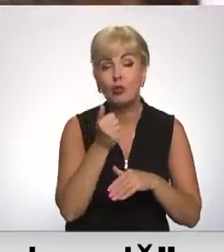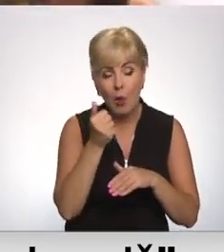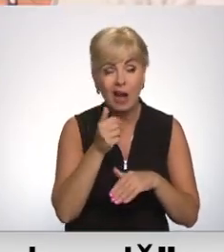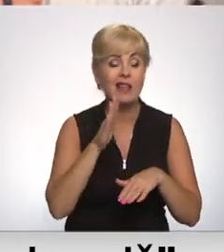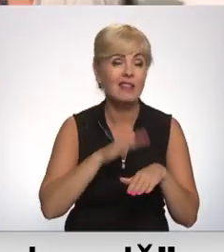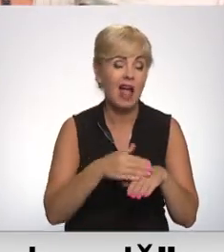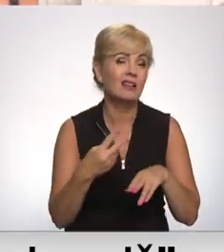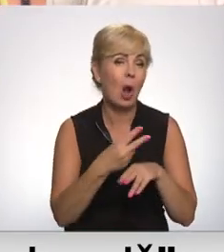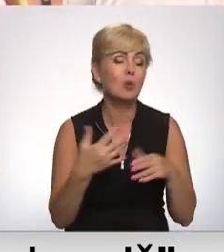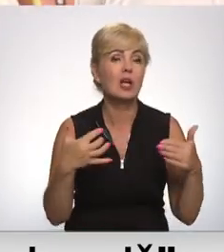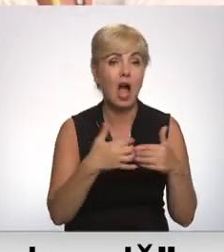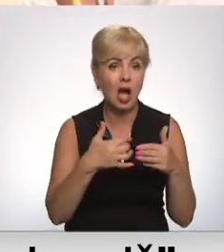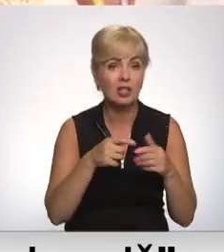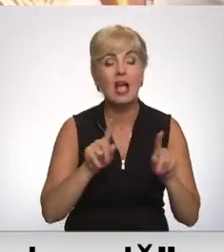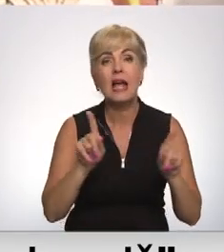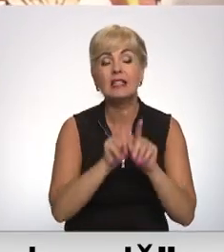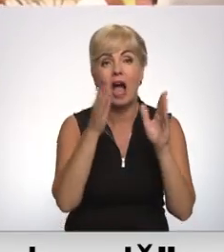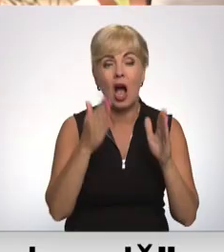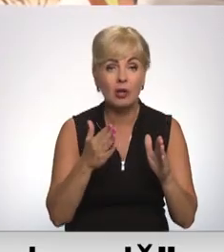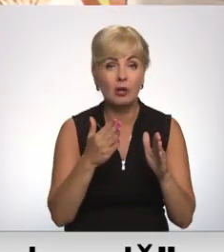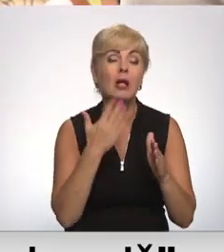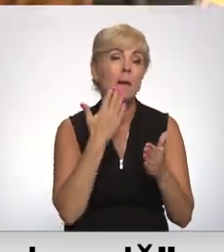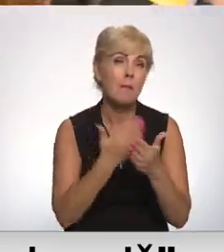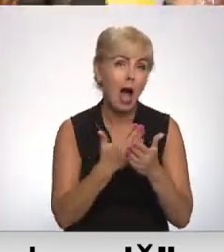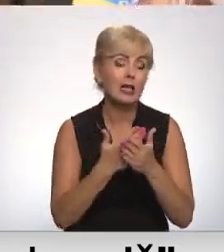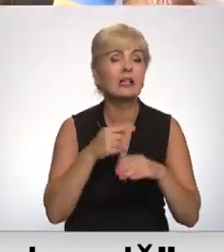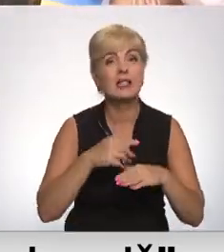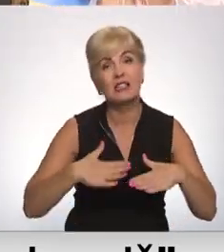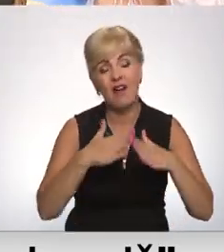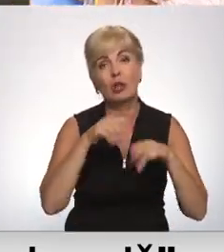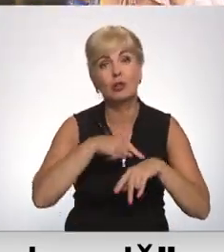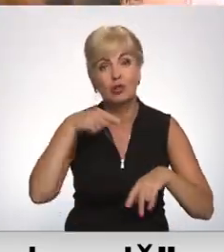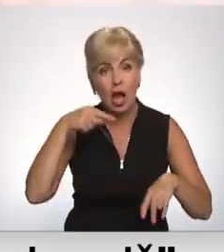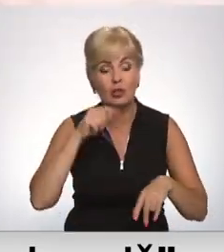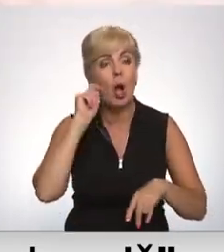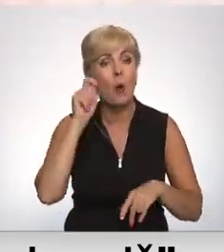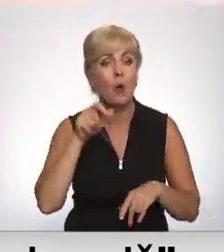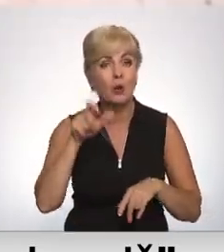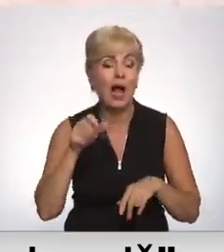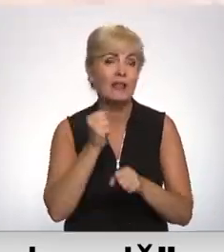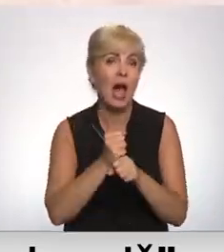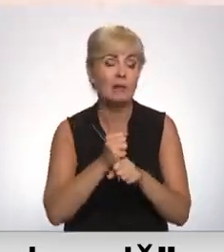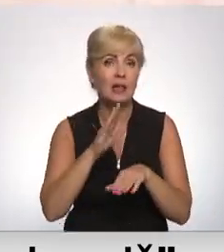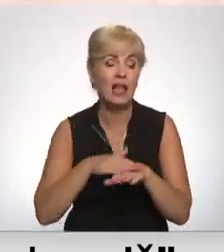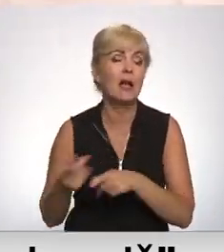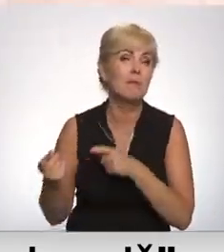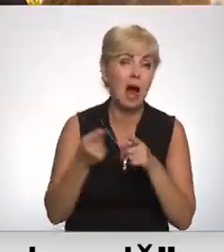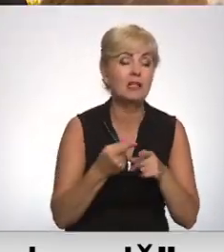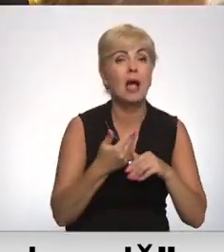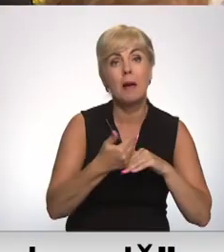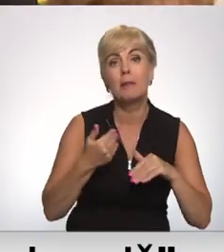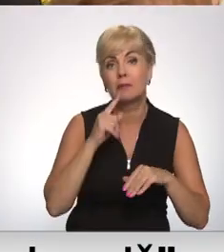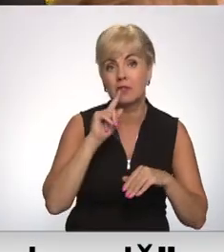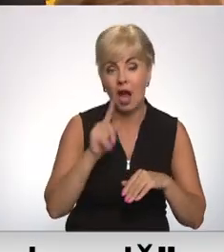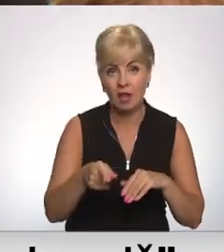karš, zibakcijai izdevās radīt svētku sajūtu, saka Ukrainas Mihails, kas darba dēļ šur pārcēlies pirms gada.